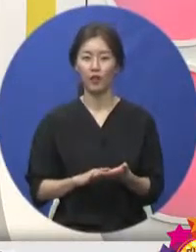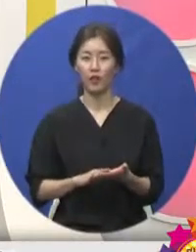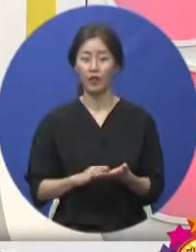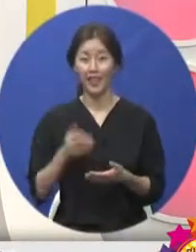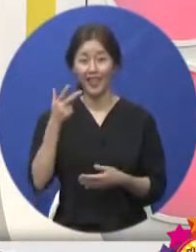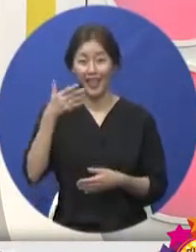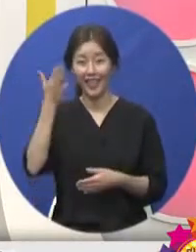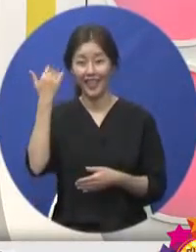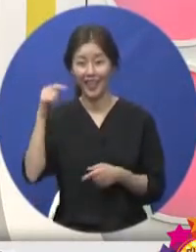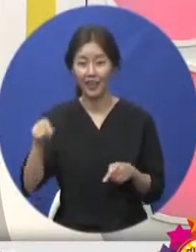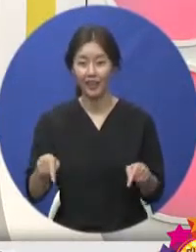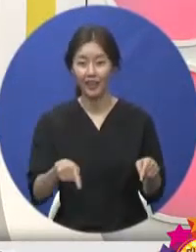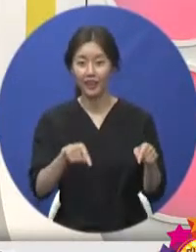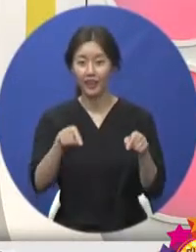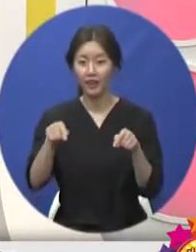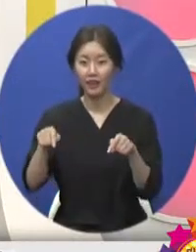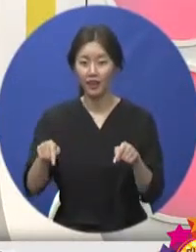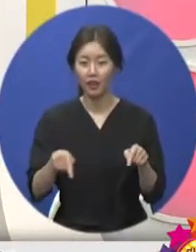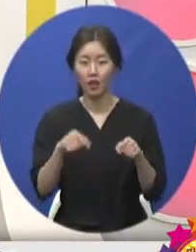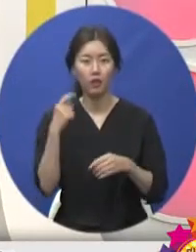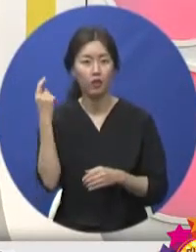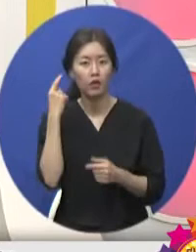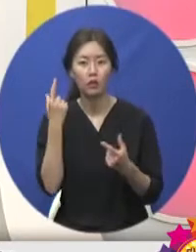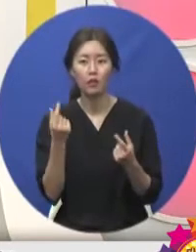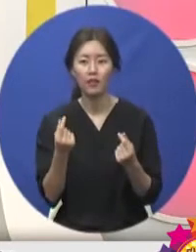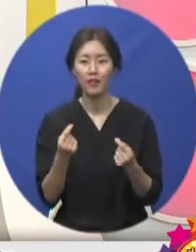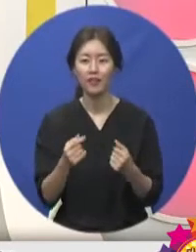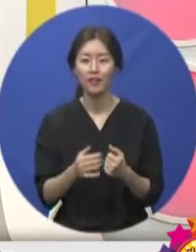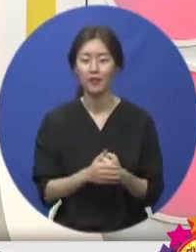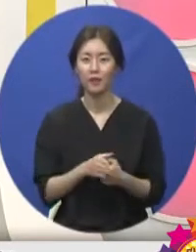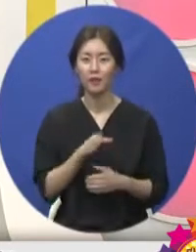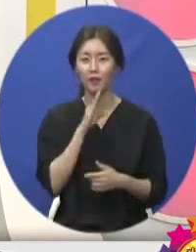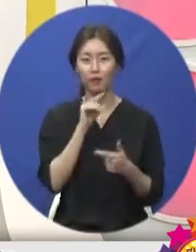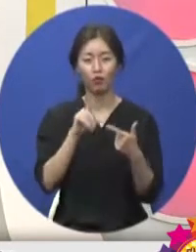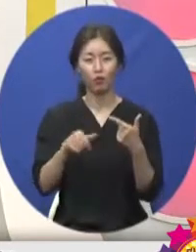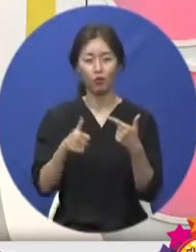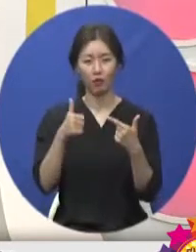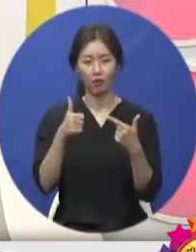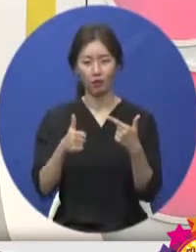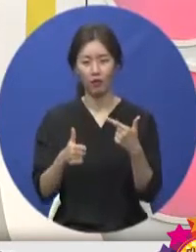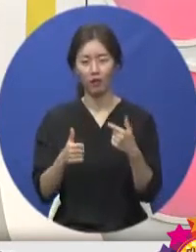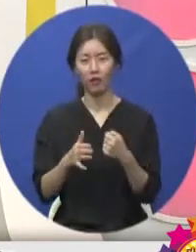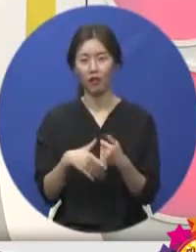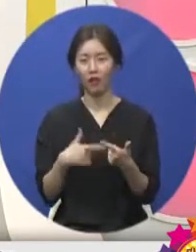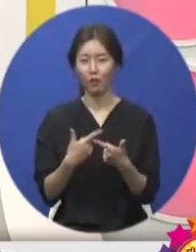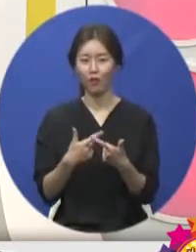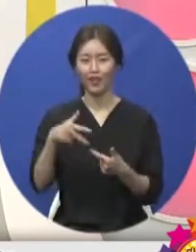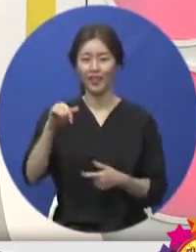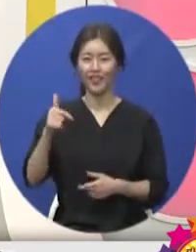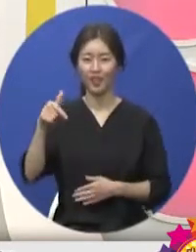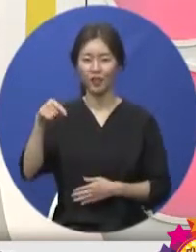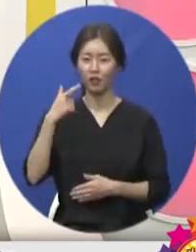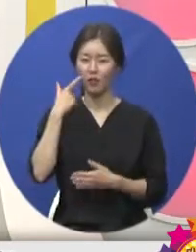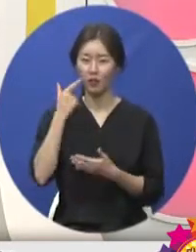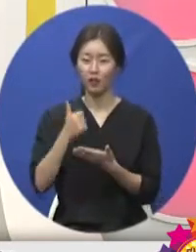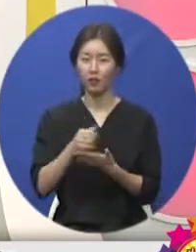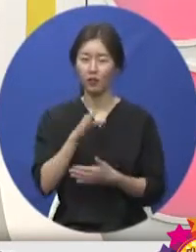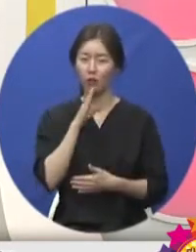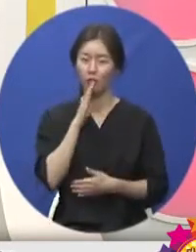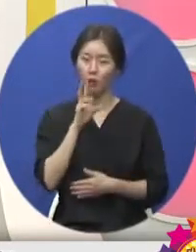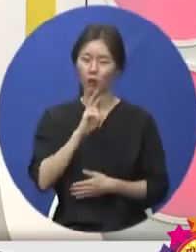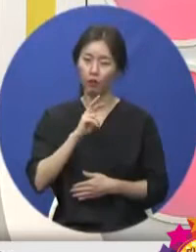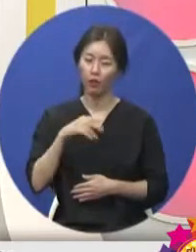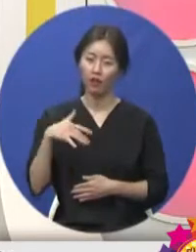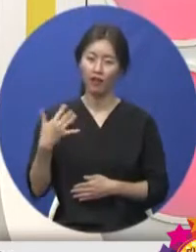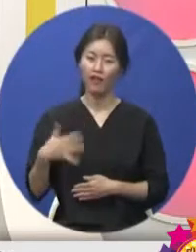추금기를 옛날에 틀어놓은 것 같은 느낌입니다. 그러게요. 월말개선이 진구의, 괜히 월말개선이 부산 진구의 아니에요. 아버님. 어. 진짜. 초공기